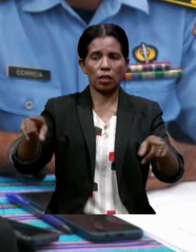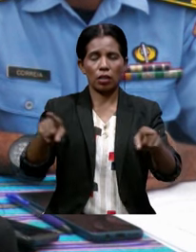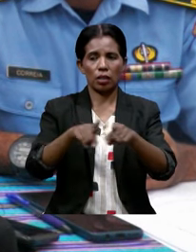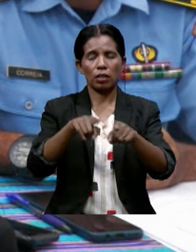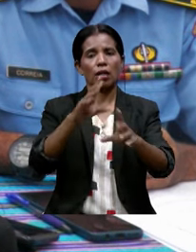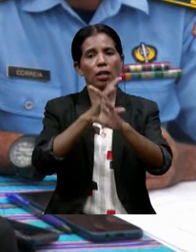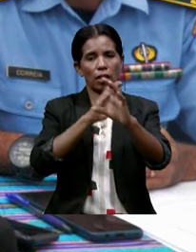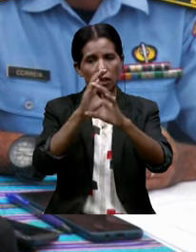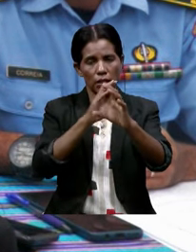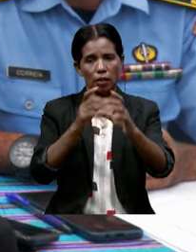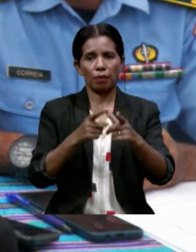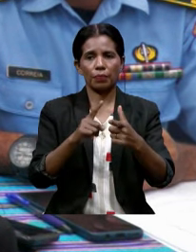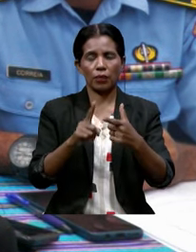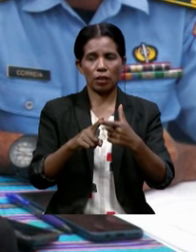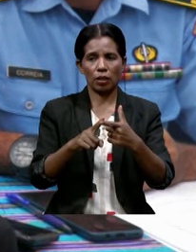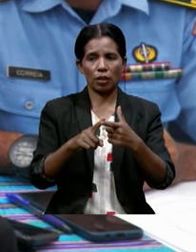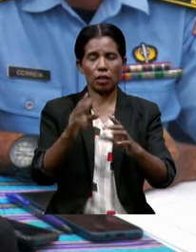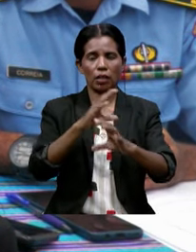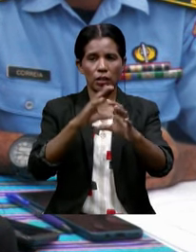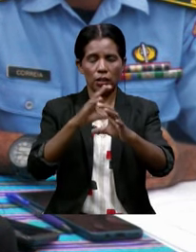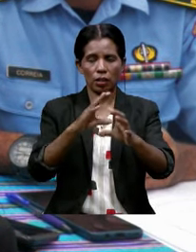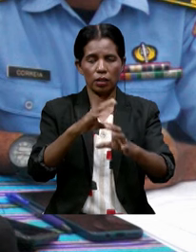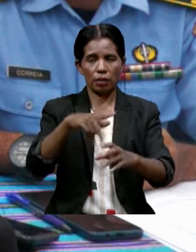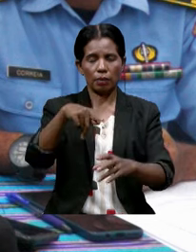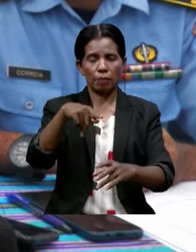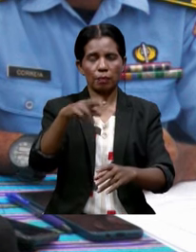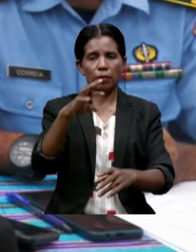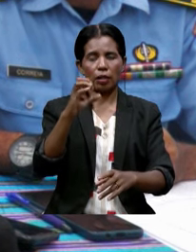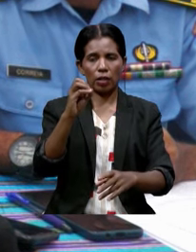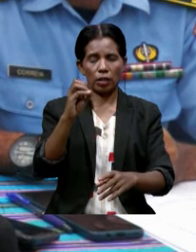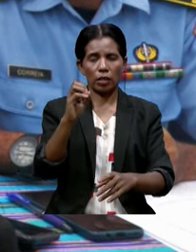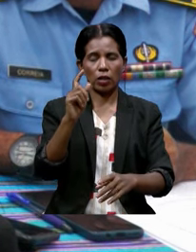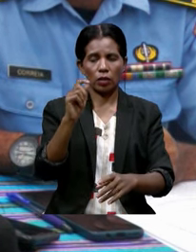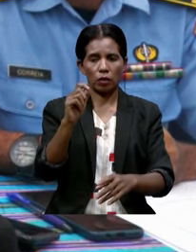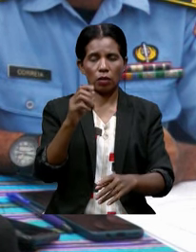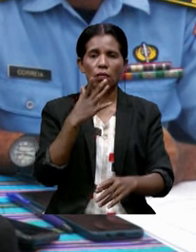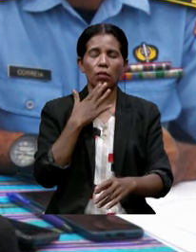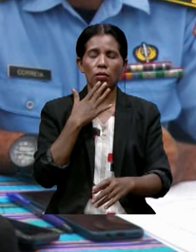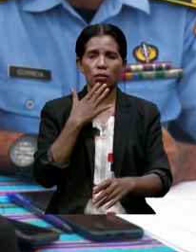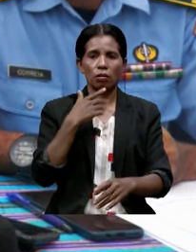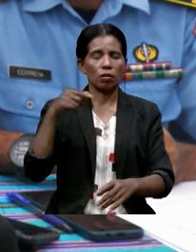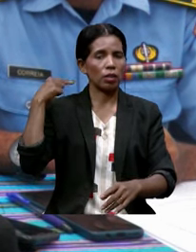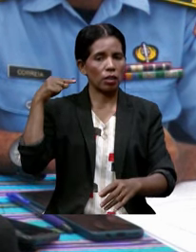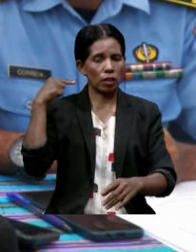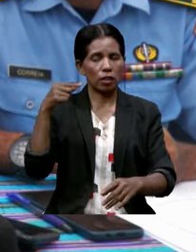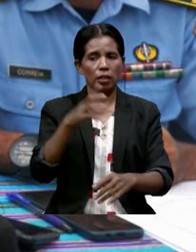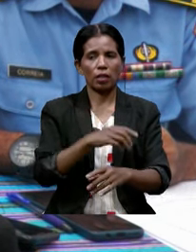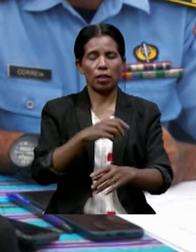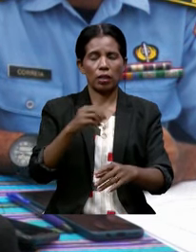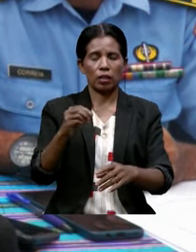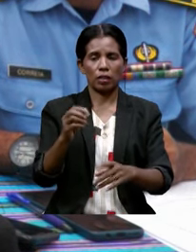careta modelo Land Cruiser Prado cor silver o número o sapa matrícula